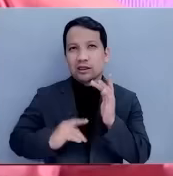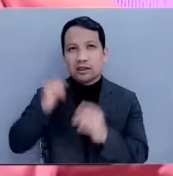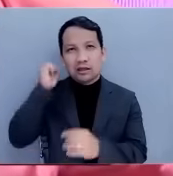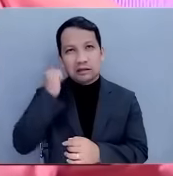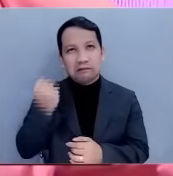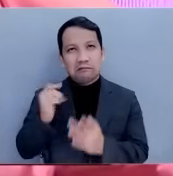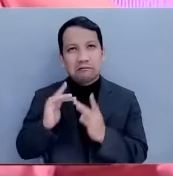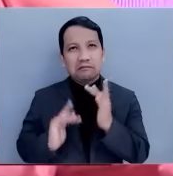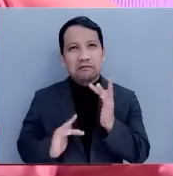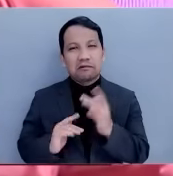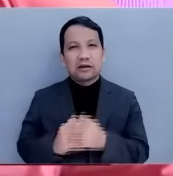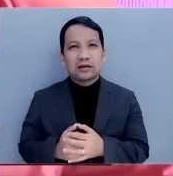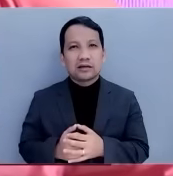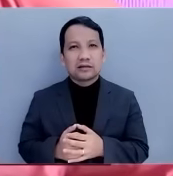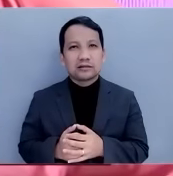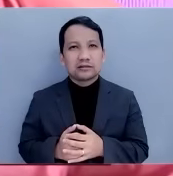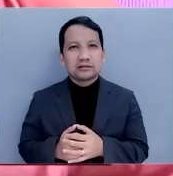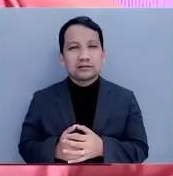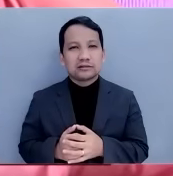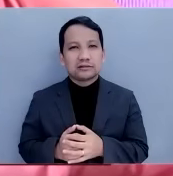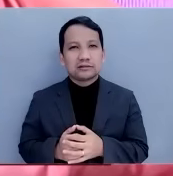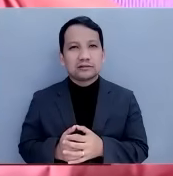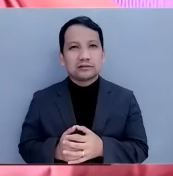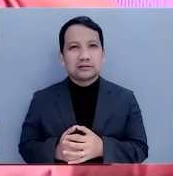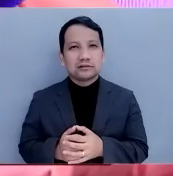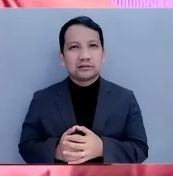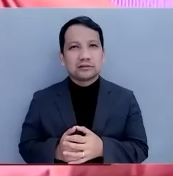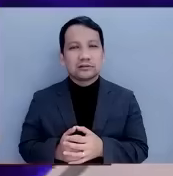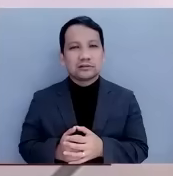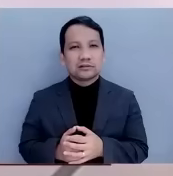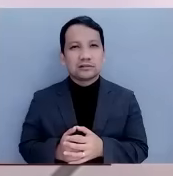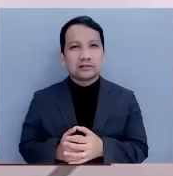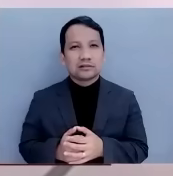she's close to her papa now and that makes me happy.